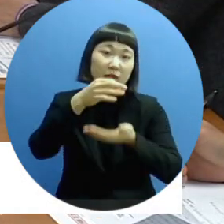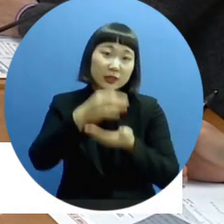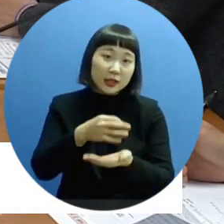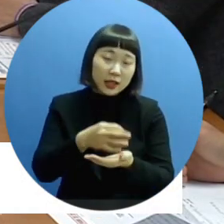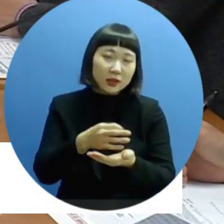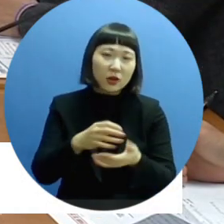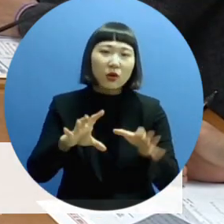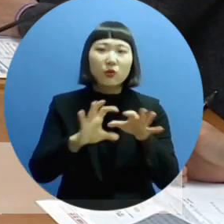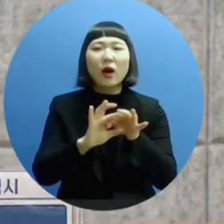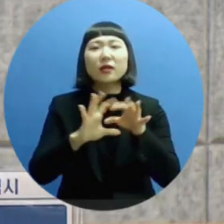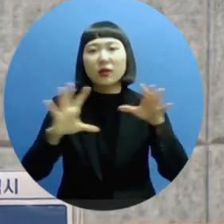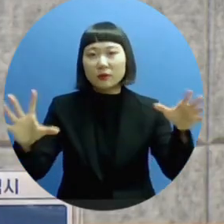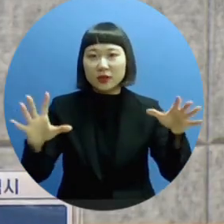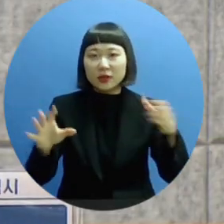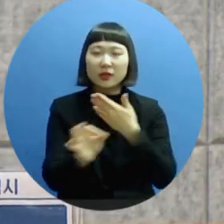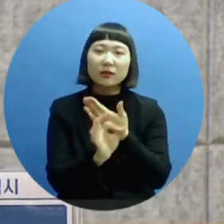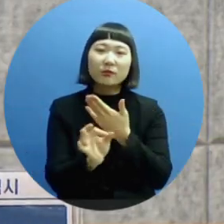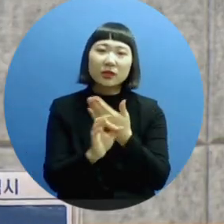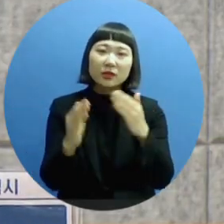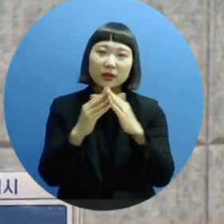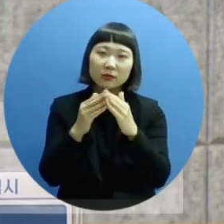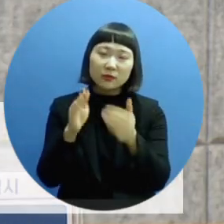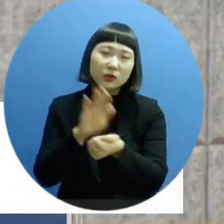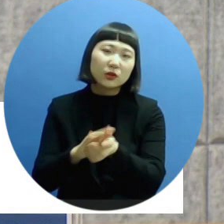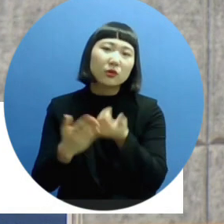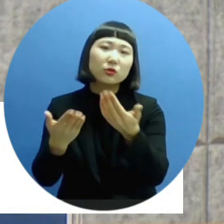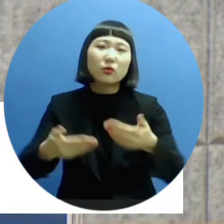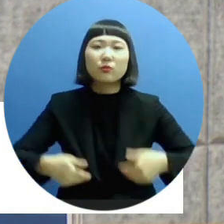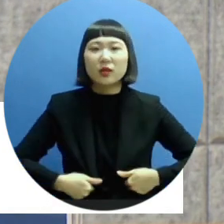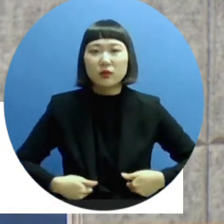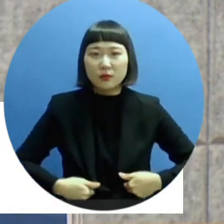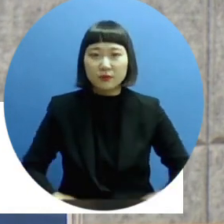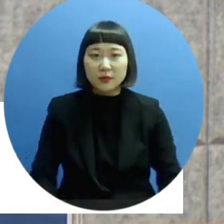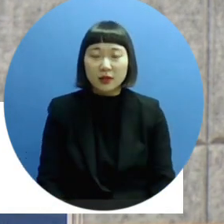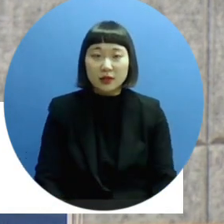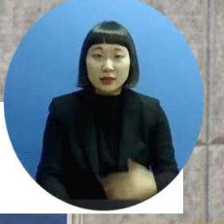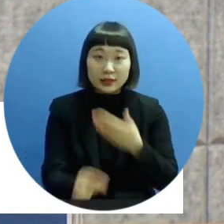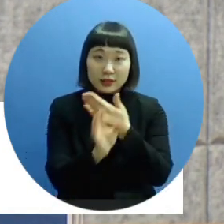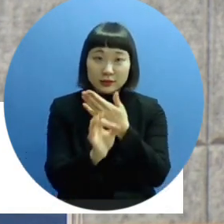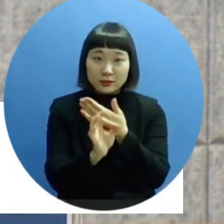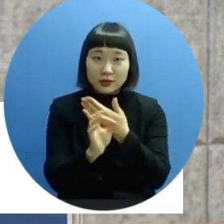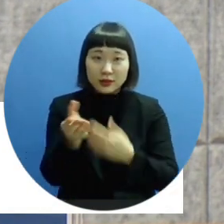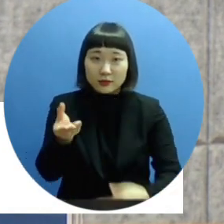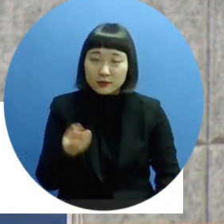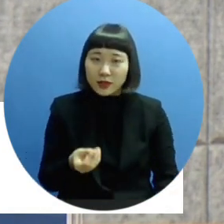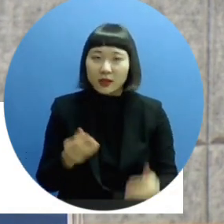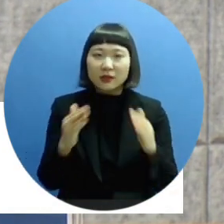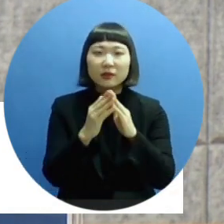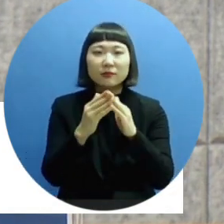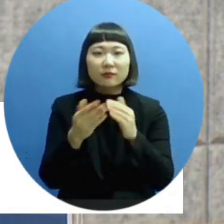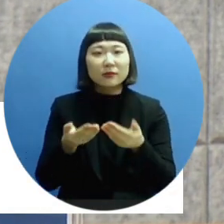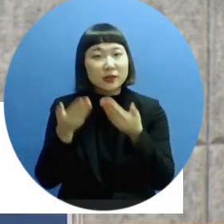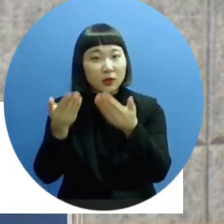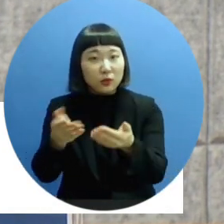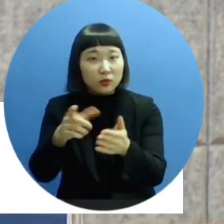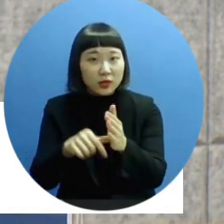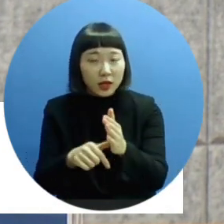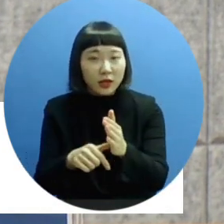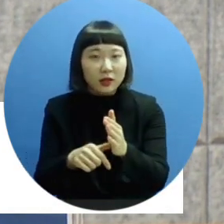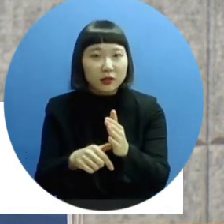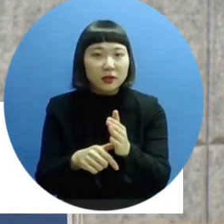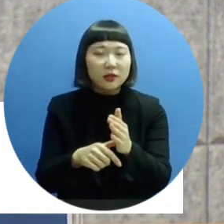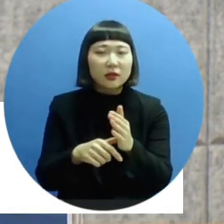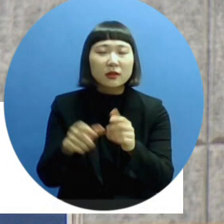필요하다 강조했고 임대주택 제공을 하는 부분은 조금 더 적극적으로 검토하자.